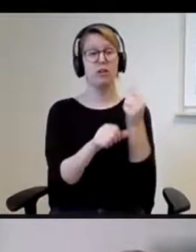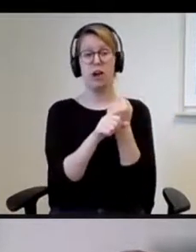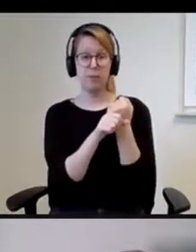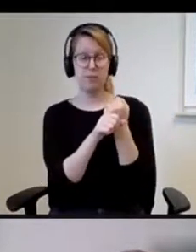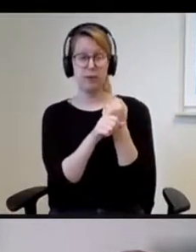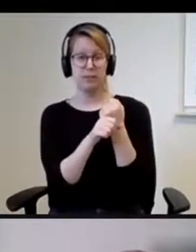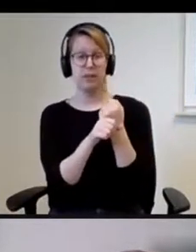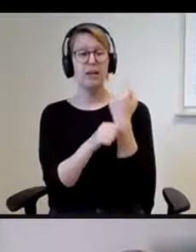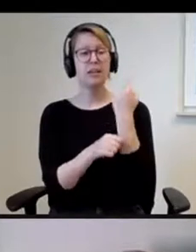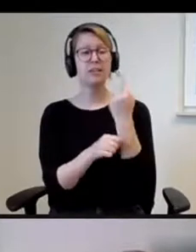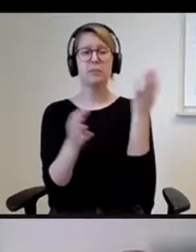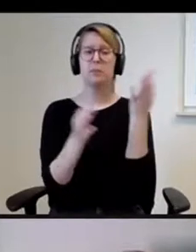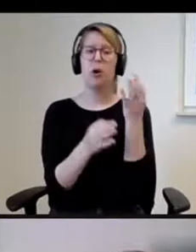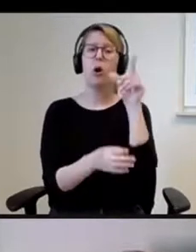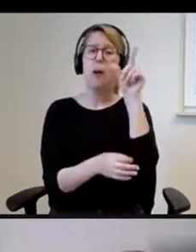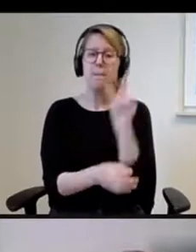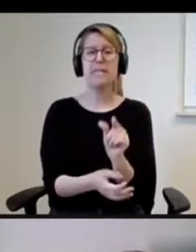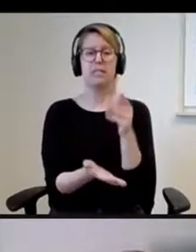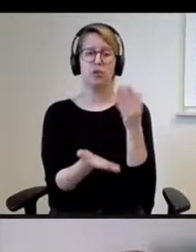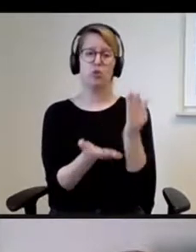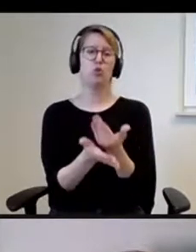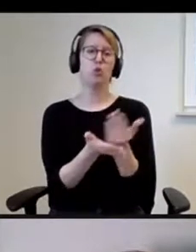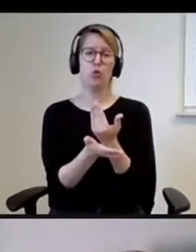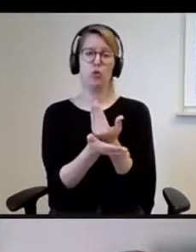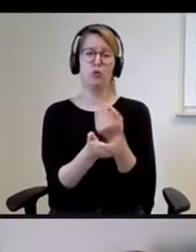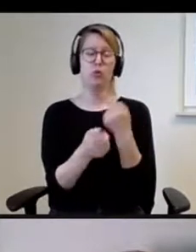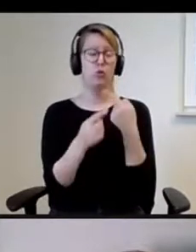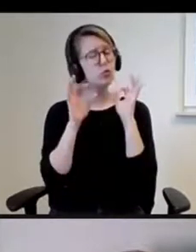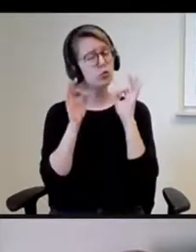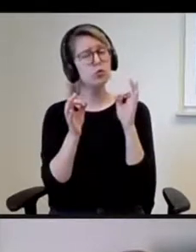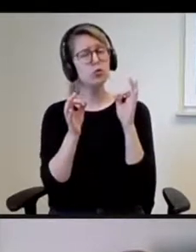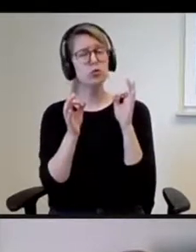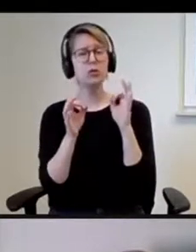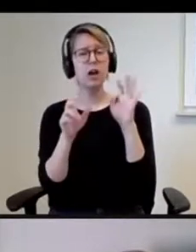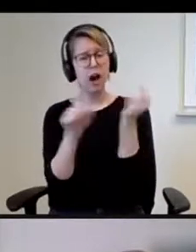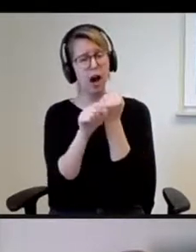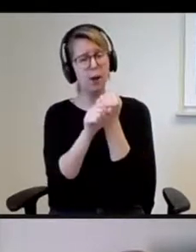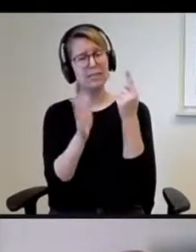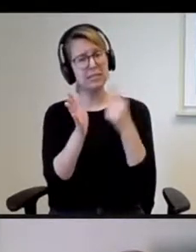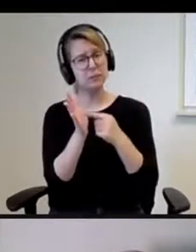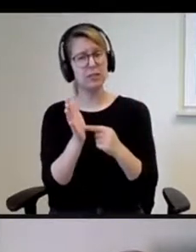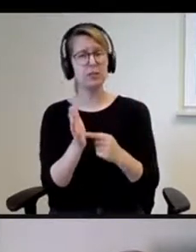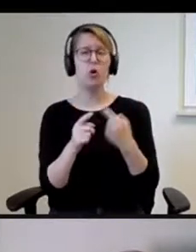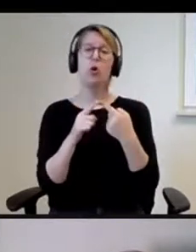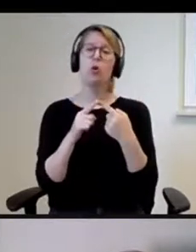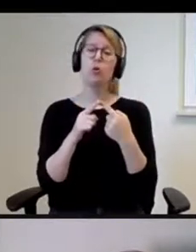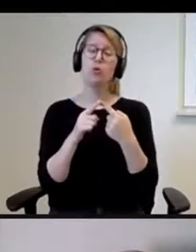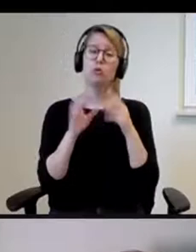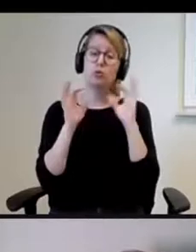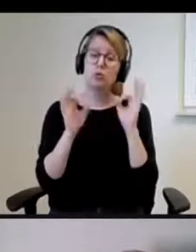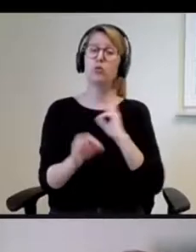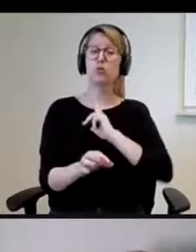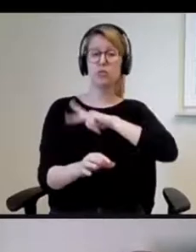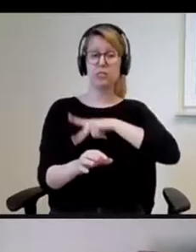une bonne assurance sociale, etc. Tout cela, je crois, est très, très important